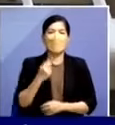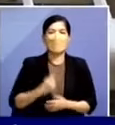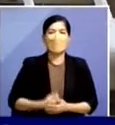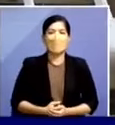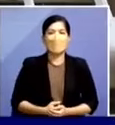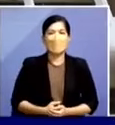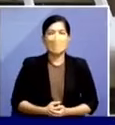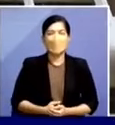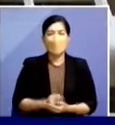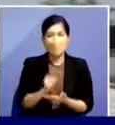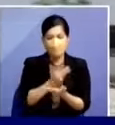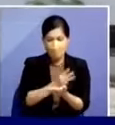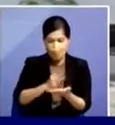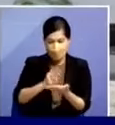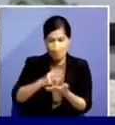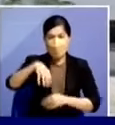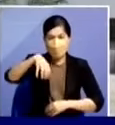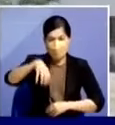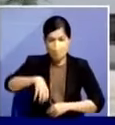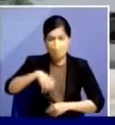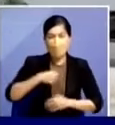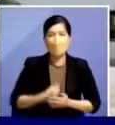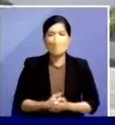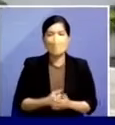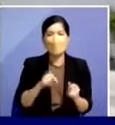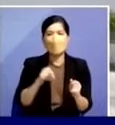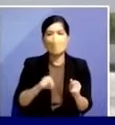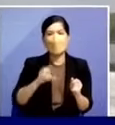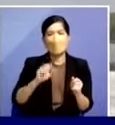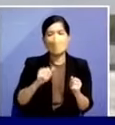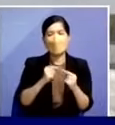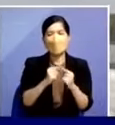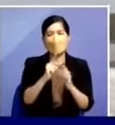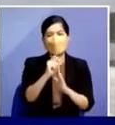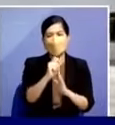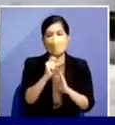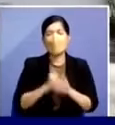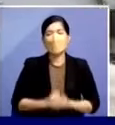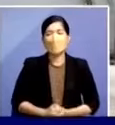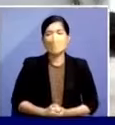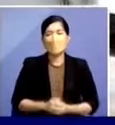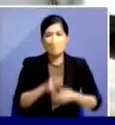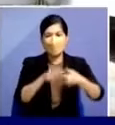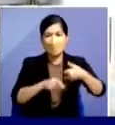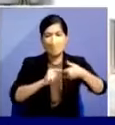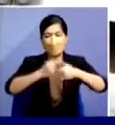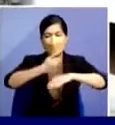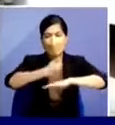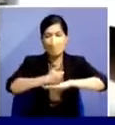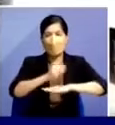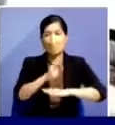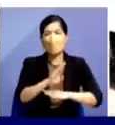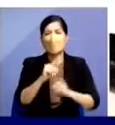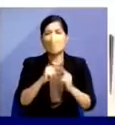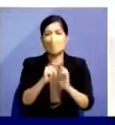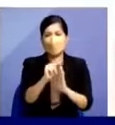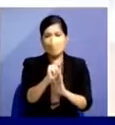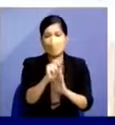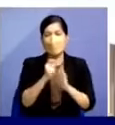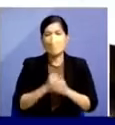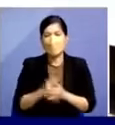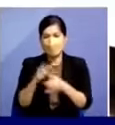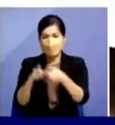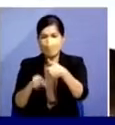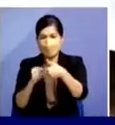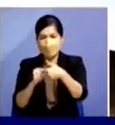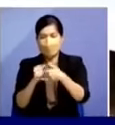ที่วิทยาลัยนอสเทิร์นตำบลหนองบัวใต้อำเภอเมืองตากจังหวัดตากนายพงษ์รัตน์พิรมรัตน์ผู้ว่าราชการจังหวัดตากพร้อมด้วยนายสม